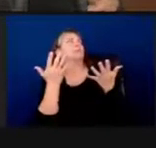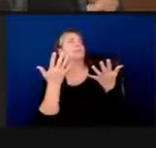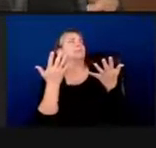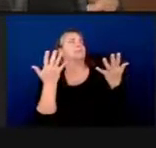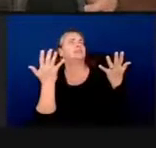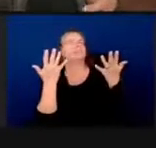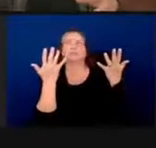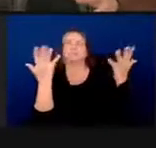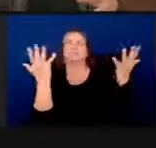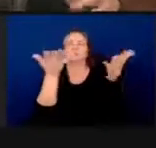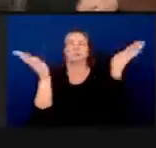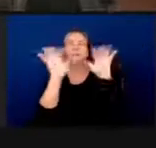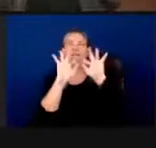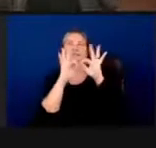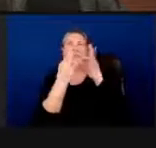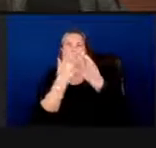kamili.